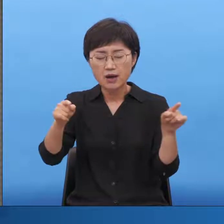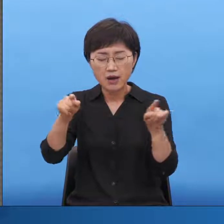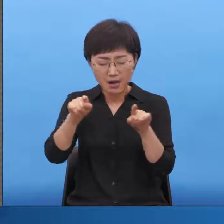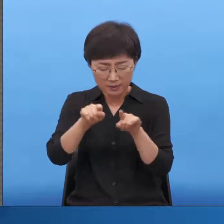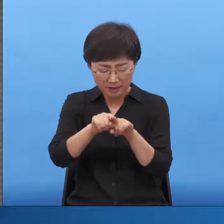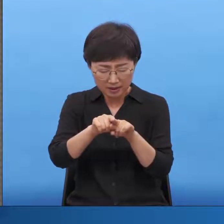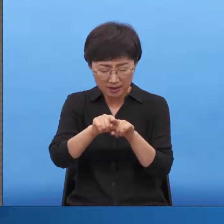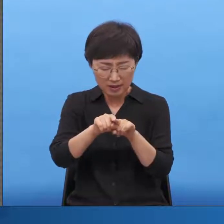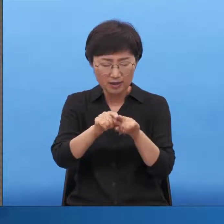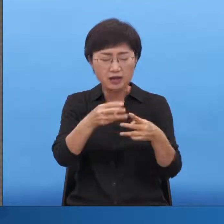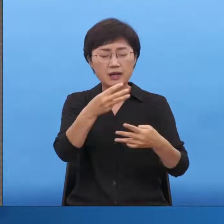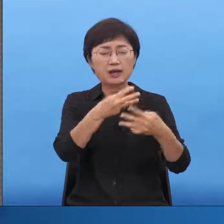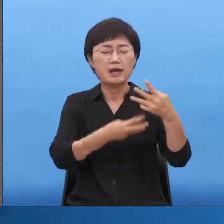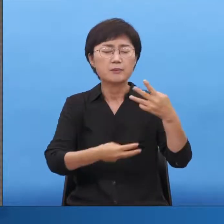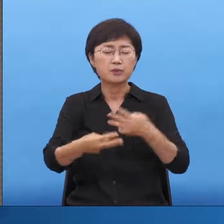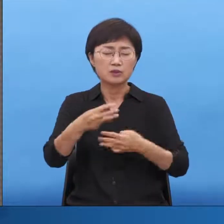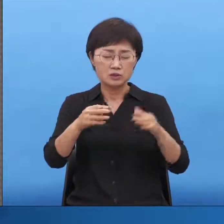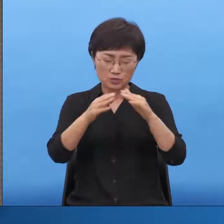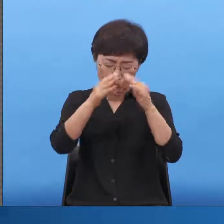하옵소서.